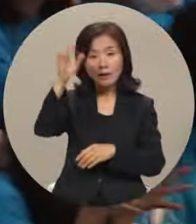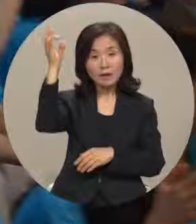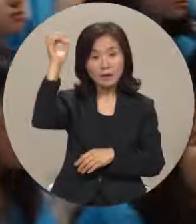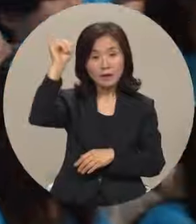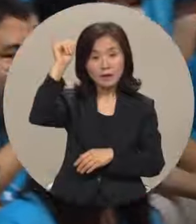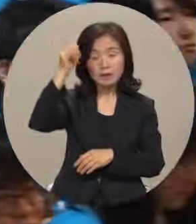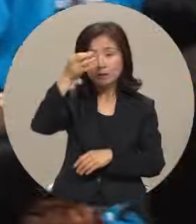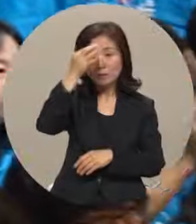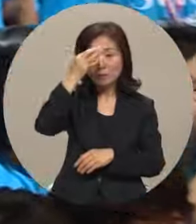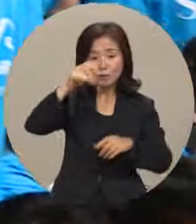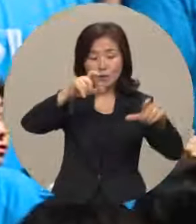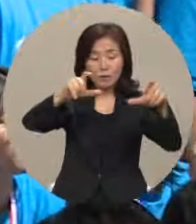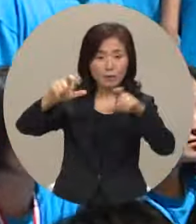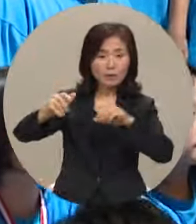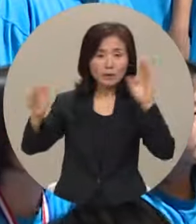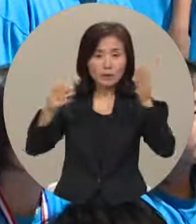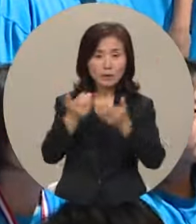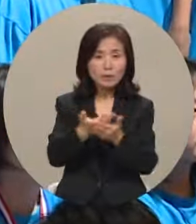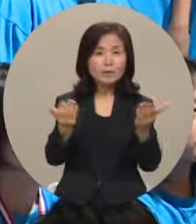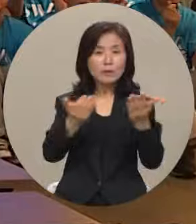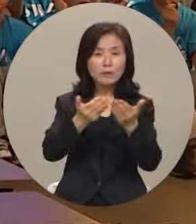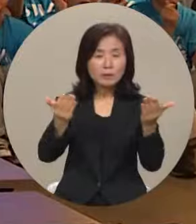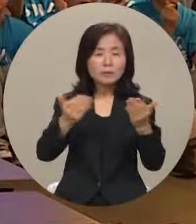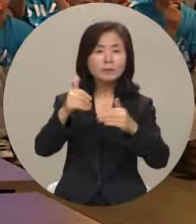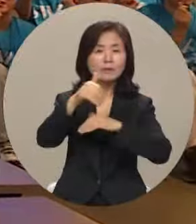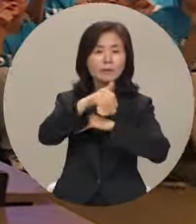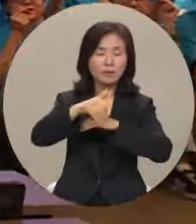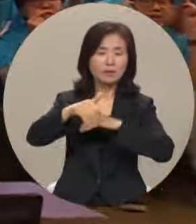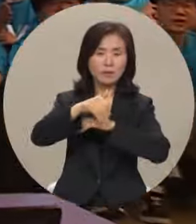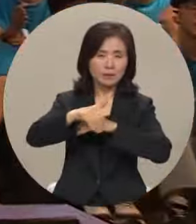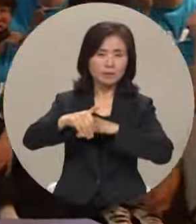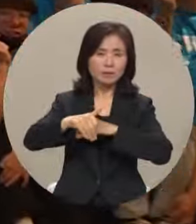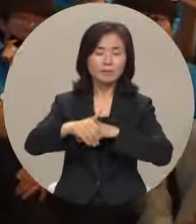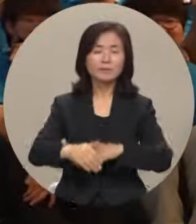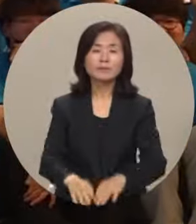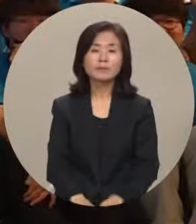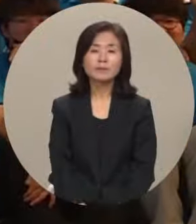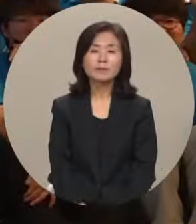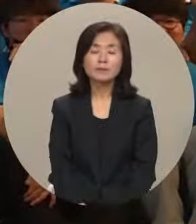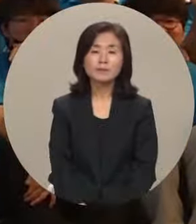학생들에게 보급할 수 있는 기회를 더 마련할 예정입니다. EBS 뉴스 황대훈입니다.